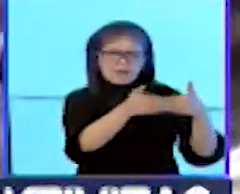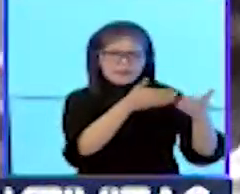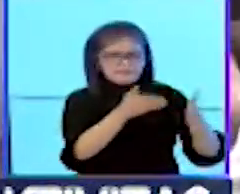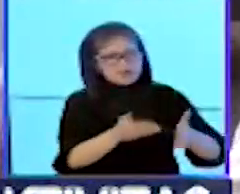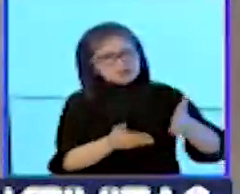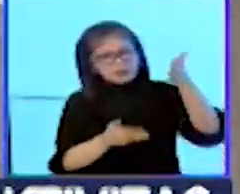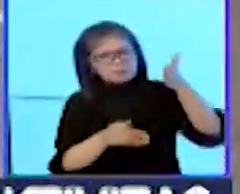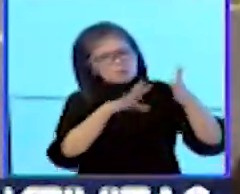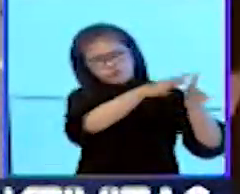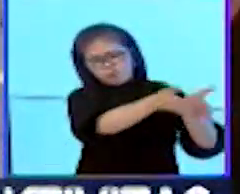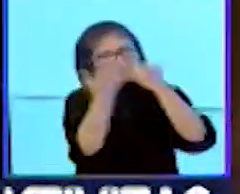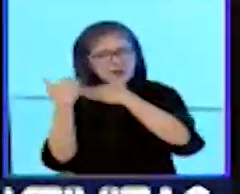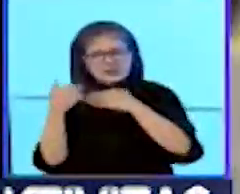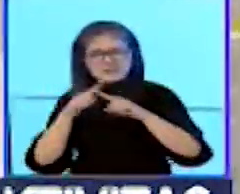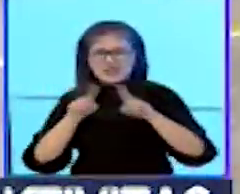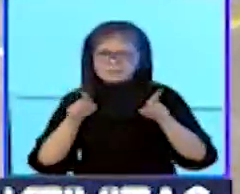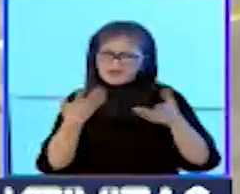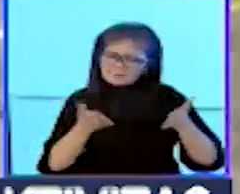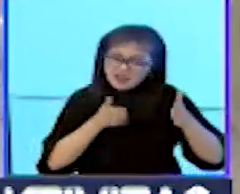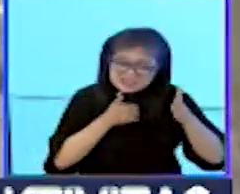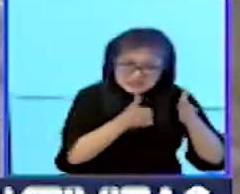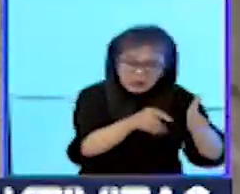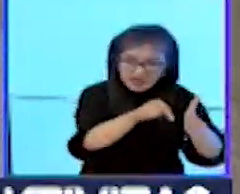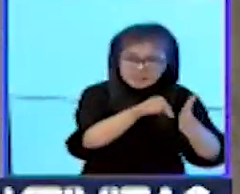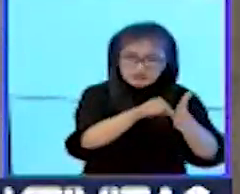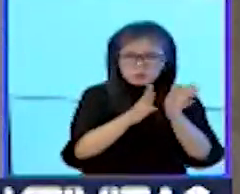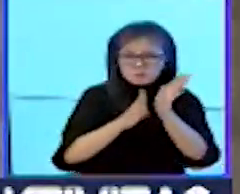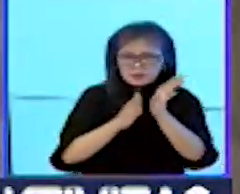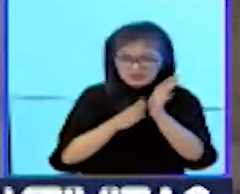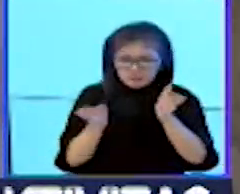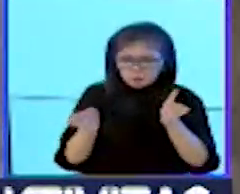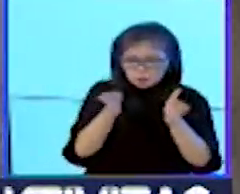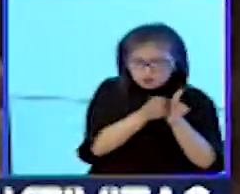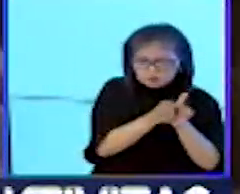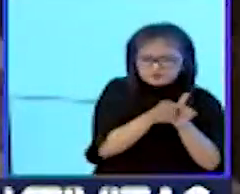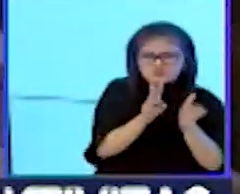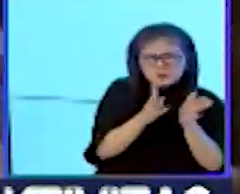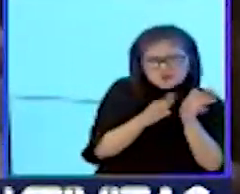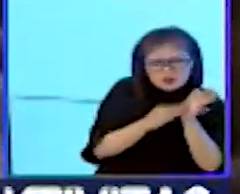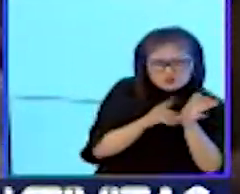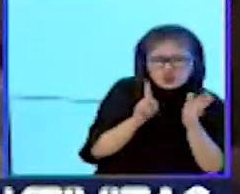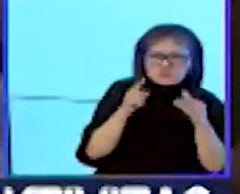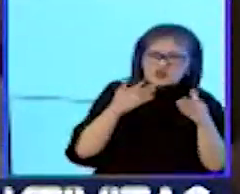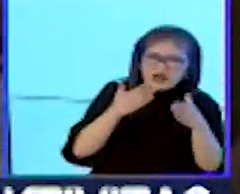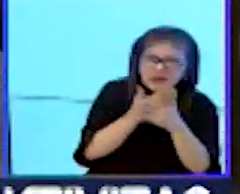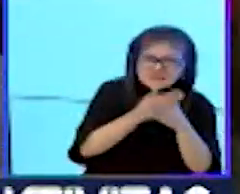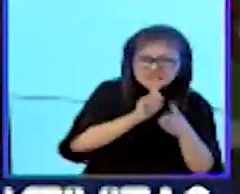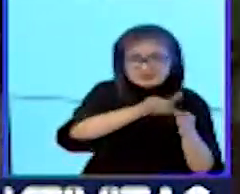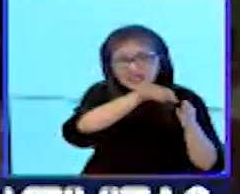didirikannya. Namun, jalan yang semula lebarnya 3 meter dikurangi menjadi hanya 2 meter untuk akses keluar masuk